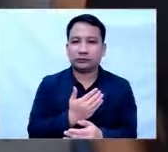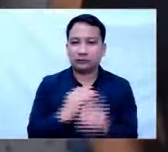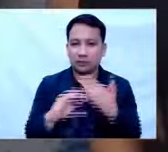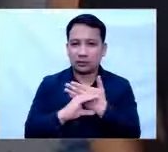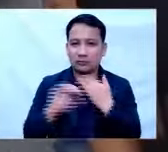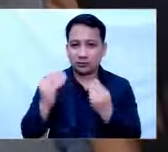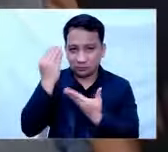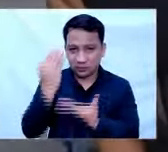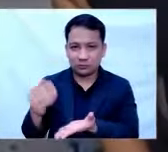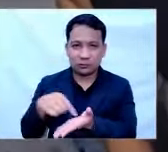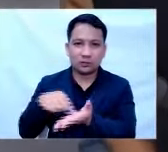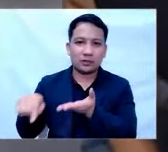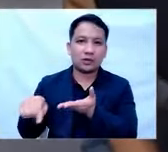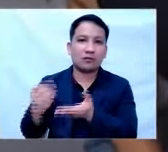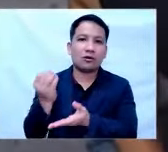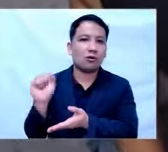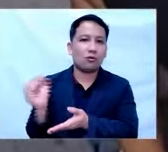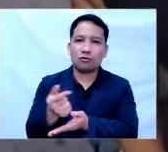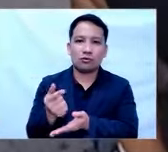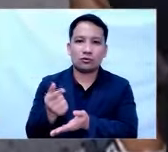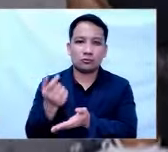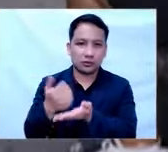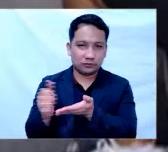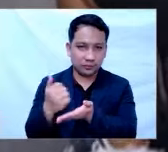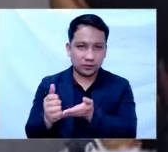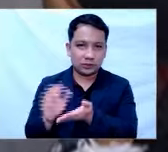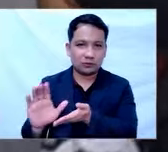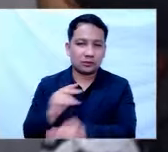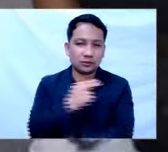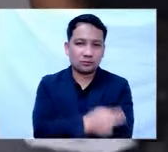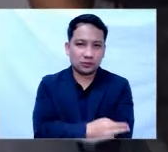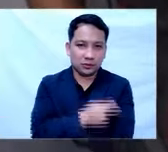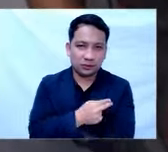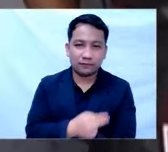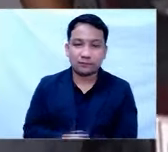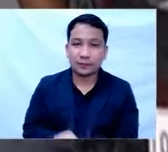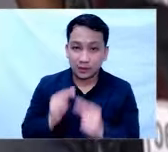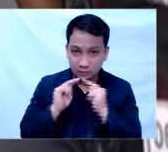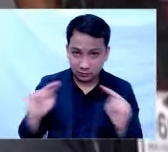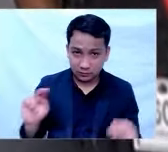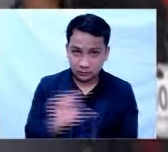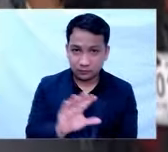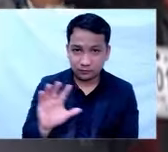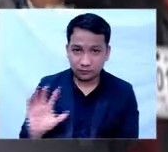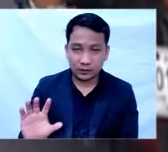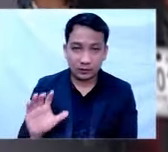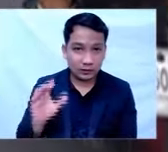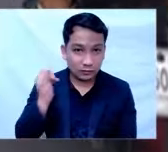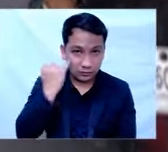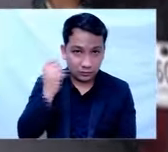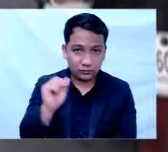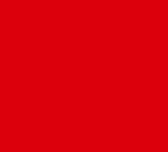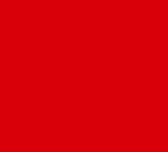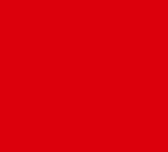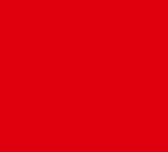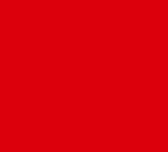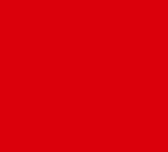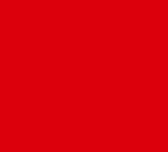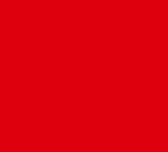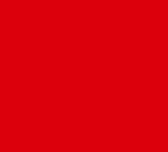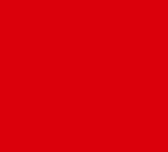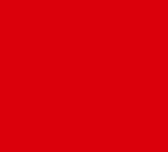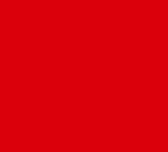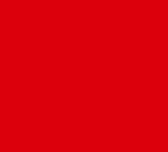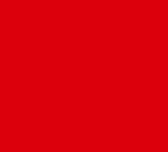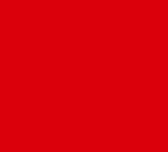na sasagutin nito ang lahat ng gastos ng biktima sa ospital. Nagbabalita mula sa frontline, John Arawa, News 5.